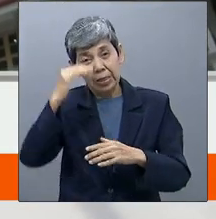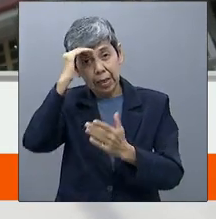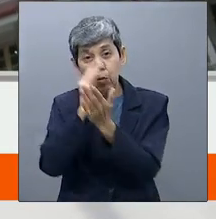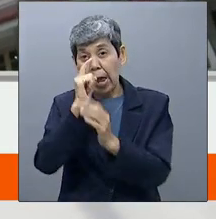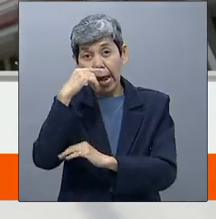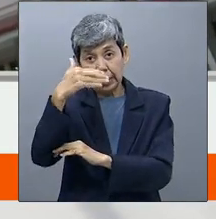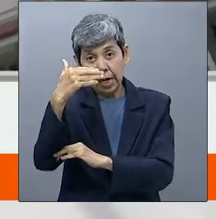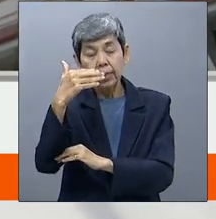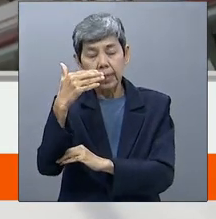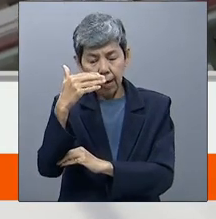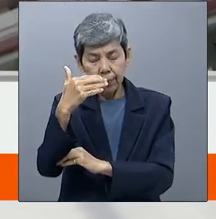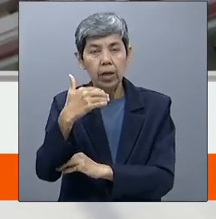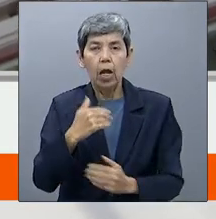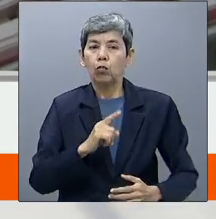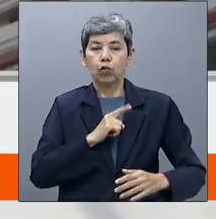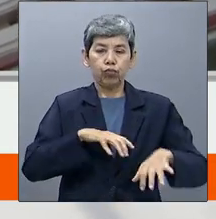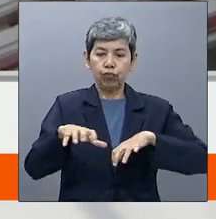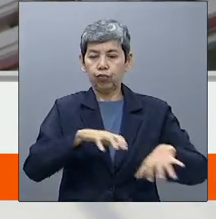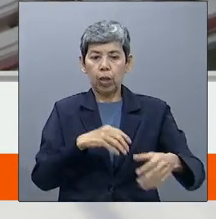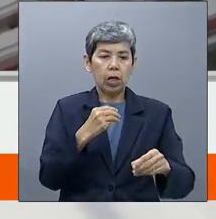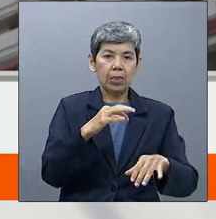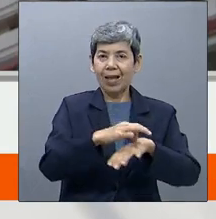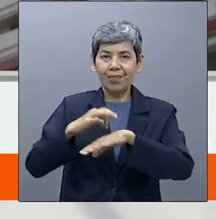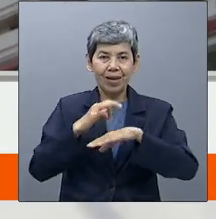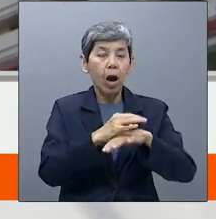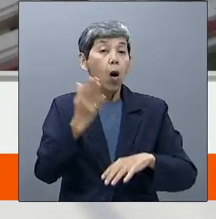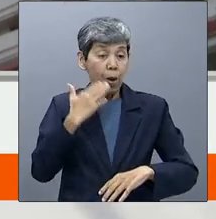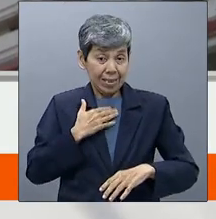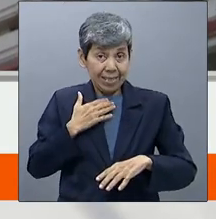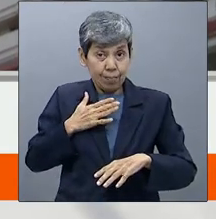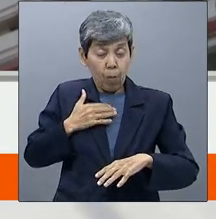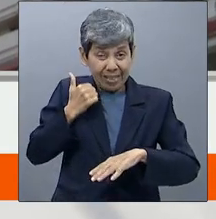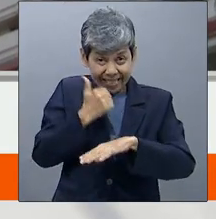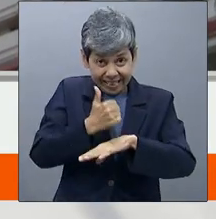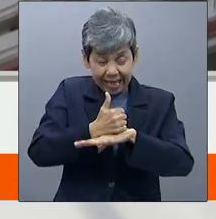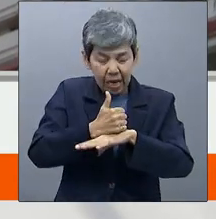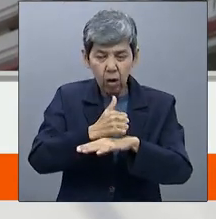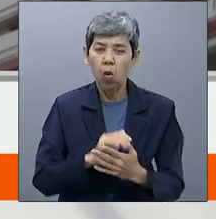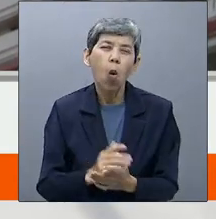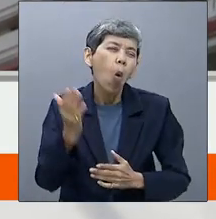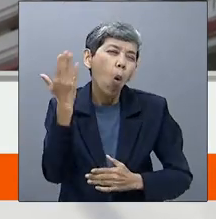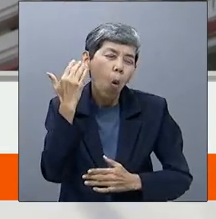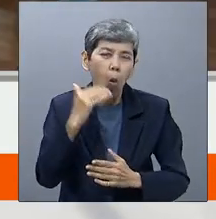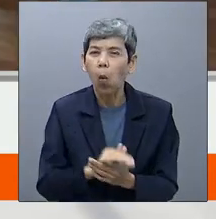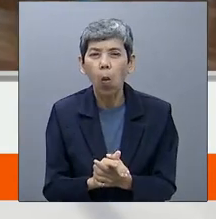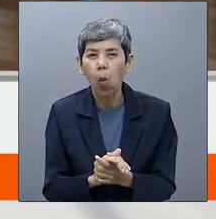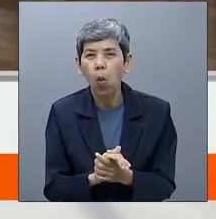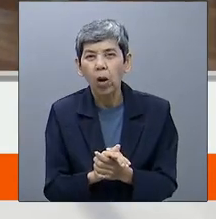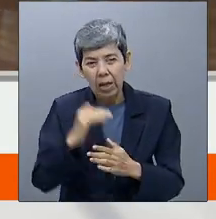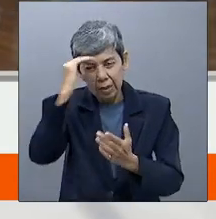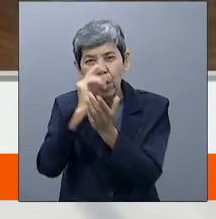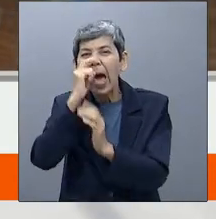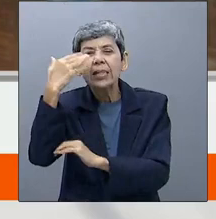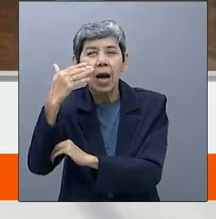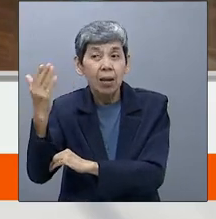ม่ได้ผลิตเองถูกไหมฮะ ค่ะ นะแต่ก่อนหน้าที่ผมจะเป็นนะฮะโอ้ยผู้จัดการตำรวจแห่งชาติก่อน